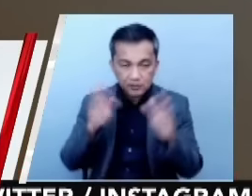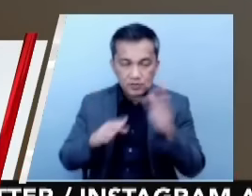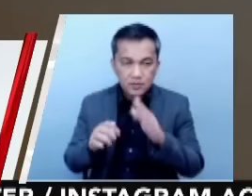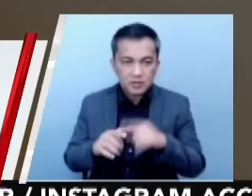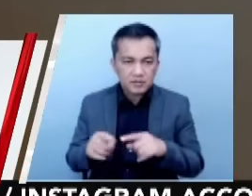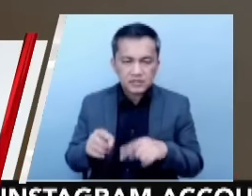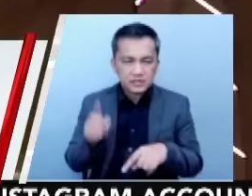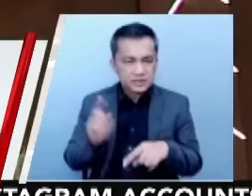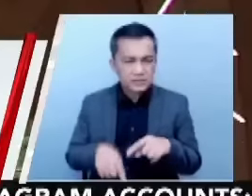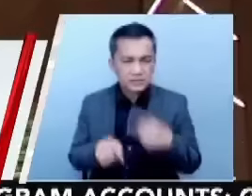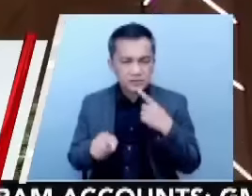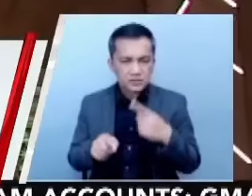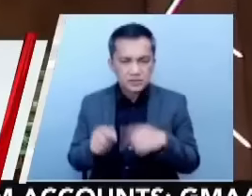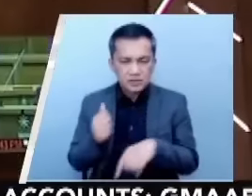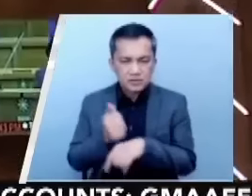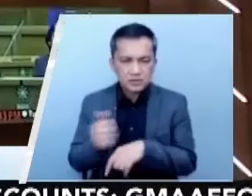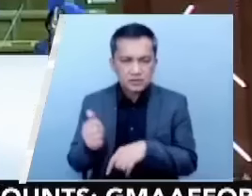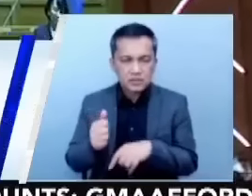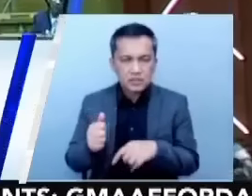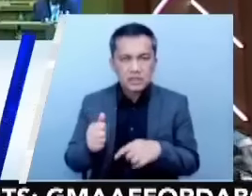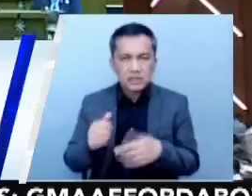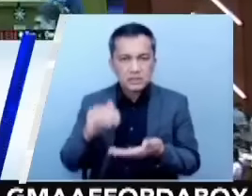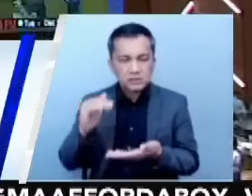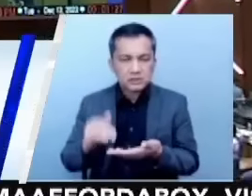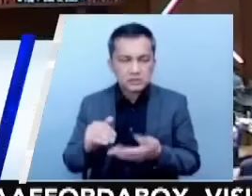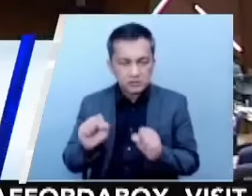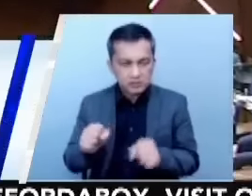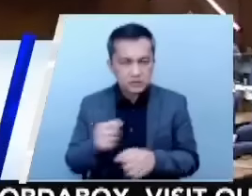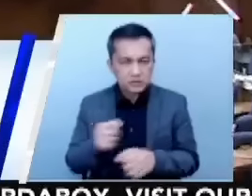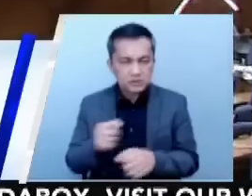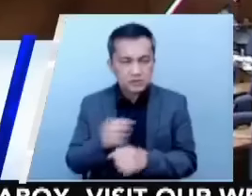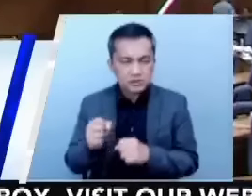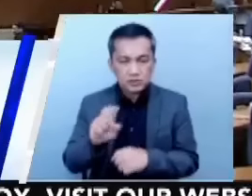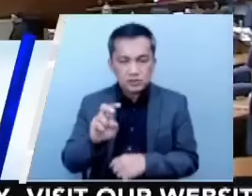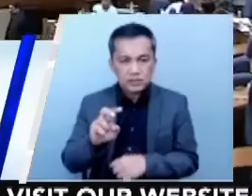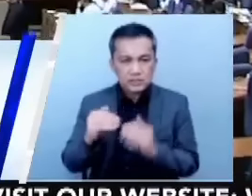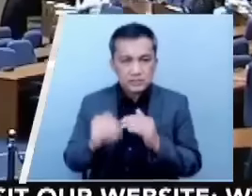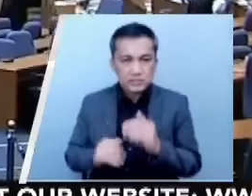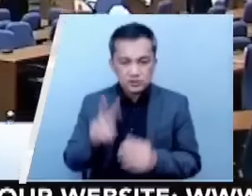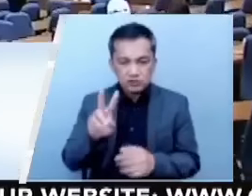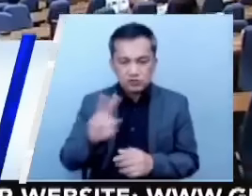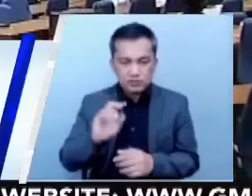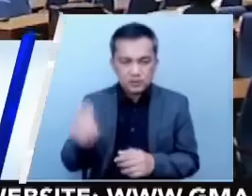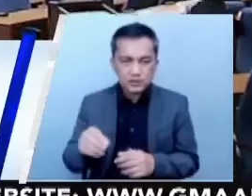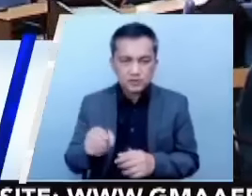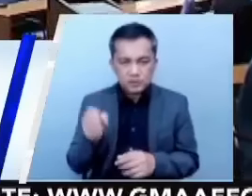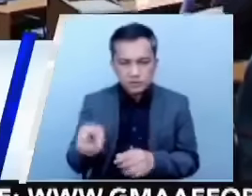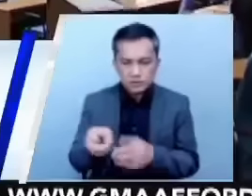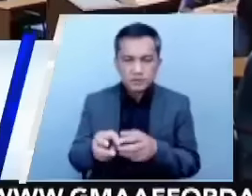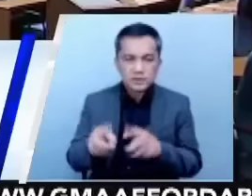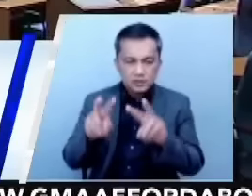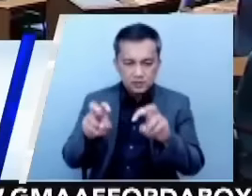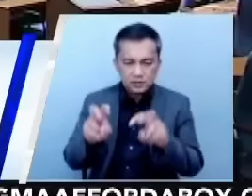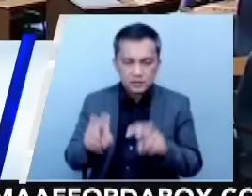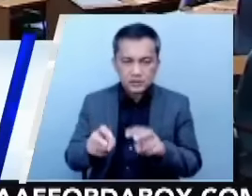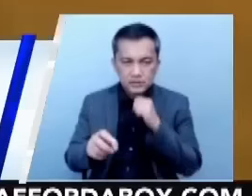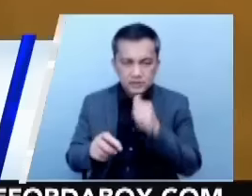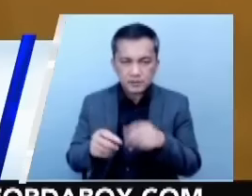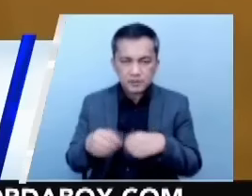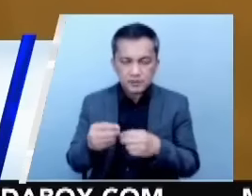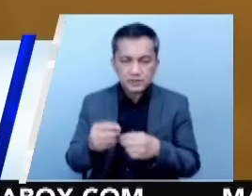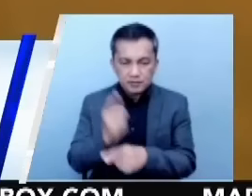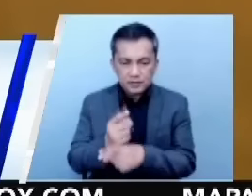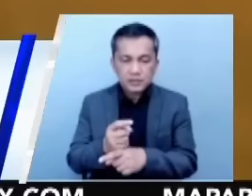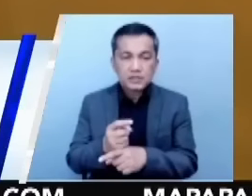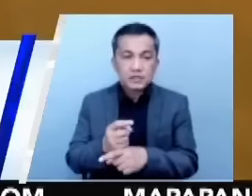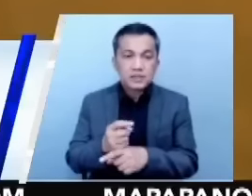claim less than 2%. Kaya pinaiimbestigahan na ng House Speaker di lang ang umano'y hindi pagbibigay ng tamang diskwento, kundi pati ang